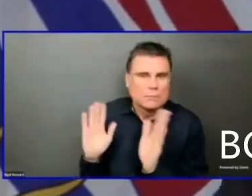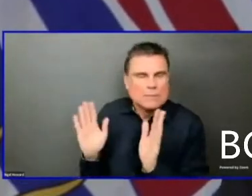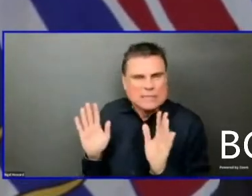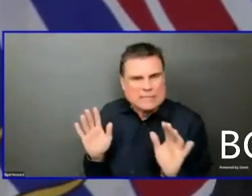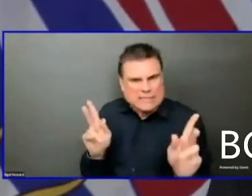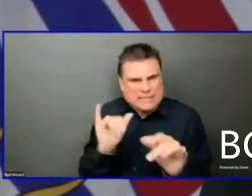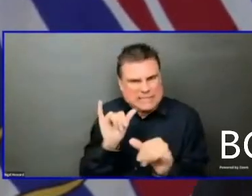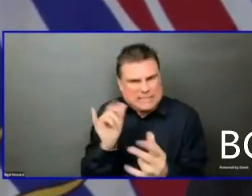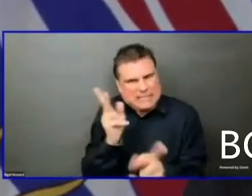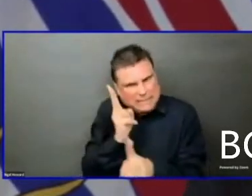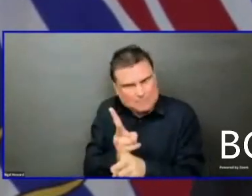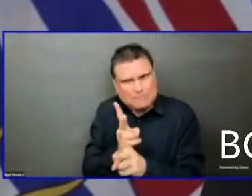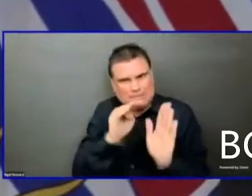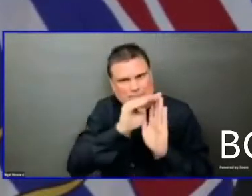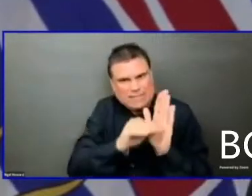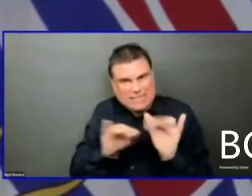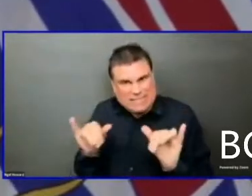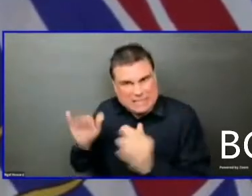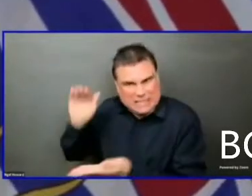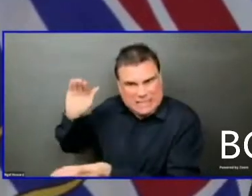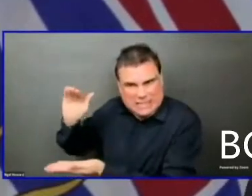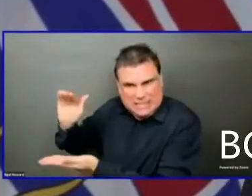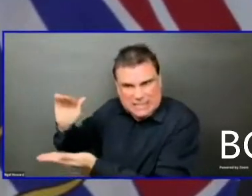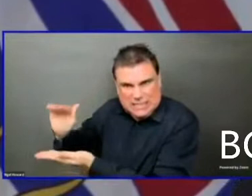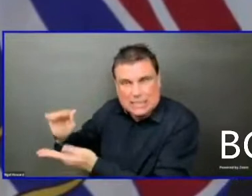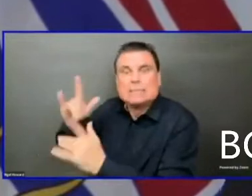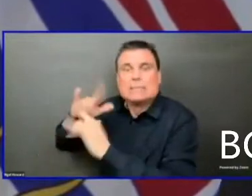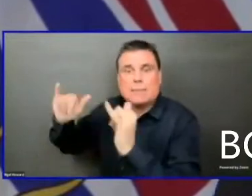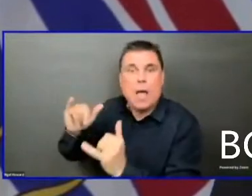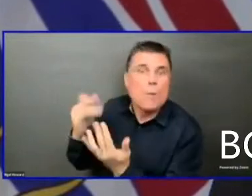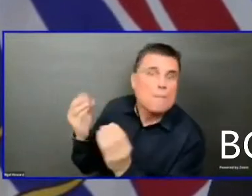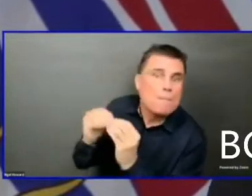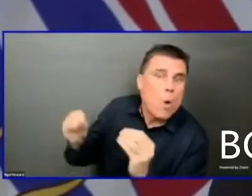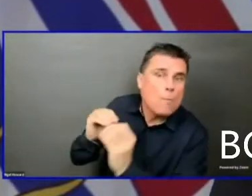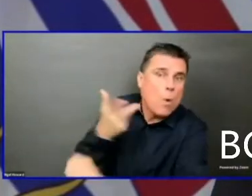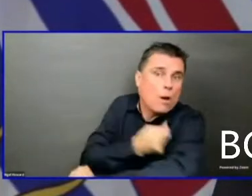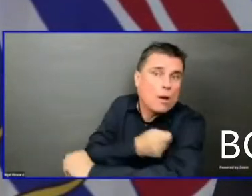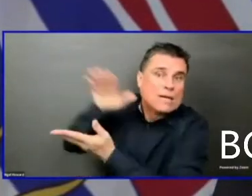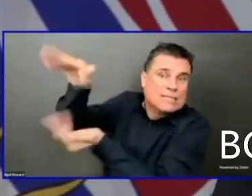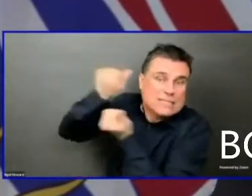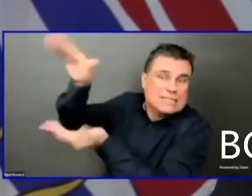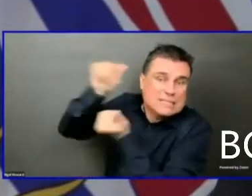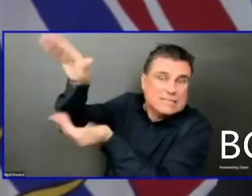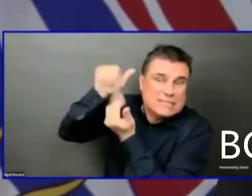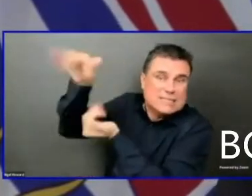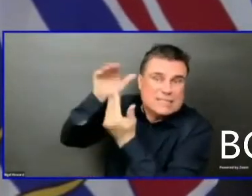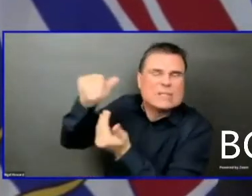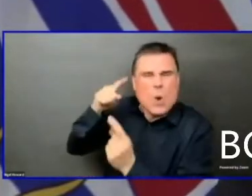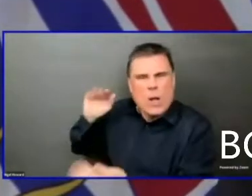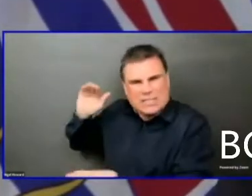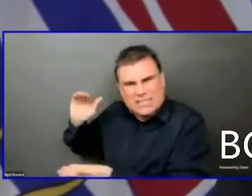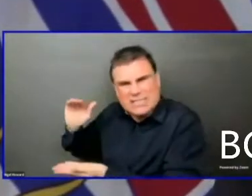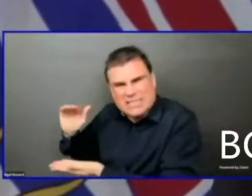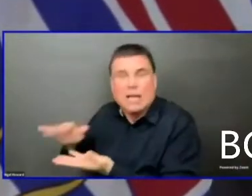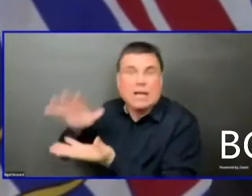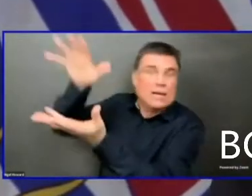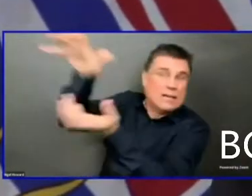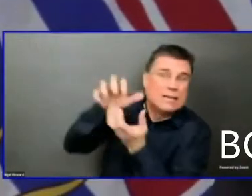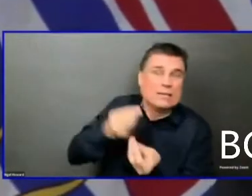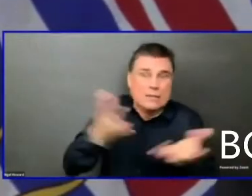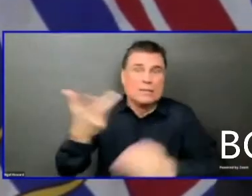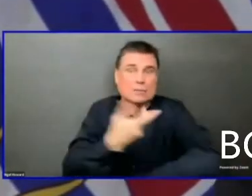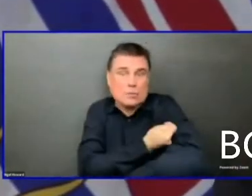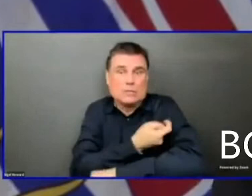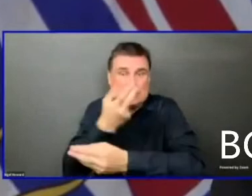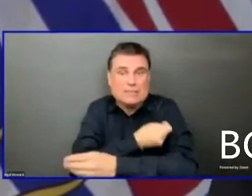不 program 断 fully 的 back on 这 track, 个 push 让我 our 们 cases down 赢得 further. 不断的赢 And 得 this 时 will 间 allow us 使 to 得我们的每 respond 天的新增案例 quickly 能 and